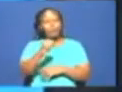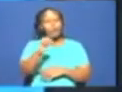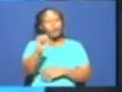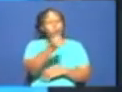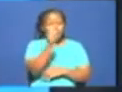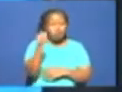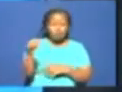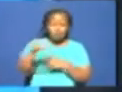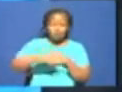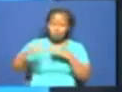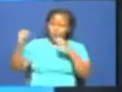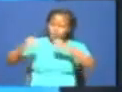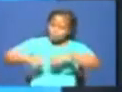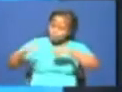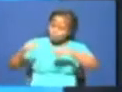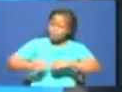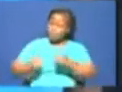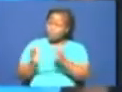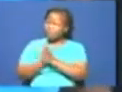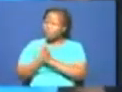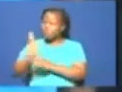tulikubaliana na ndugu yangu Uhuru Kenyatta